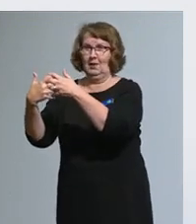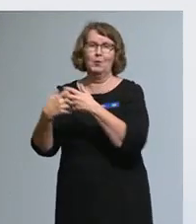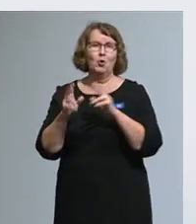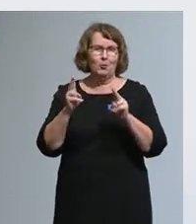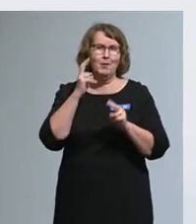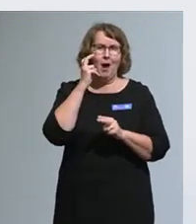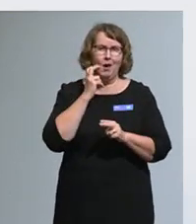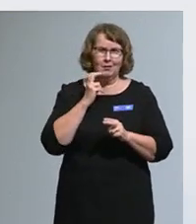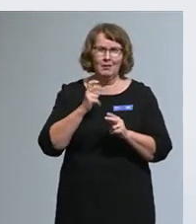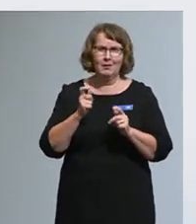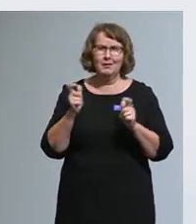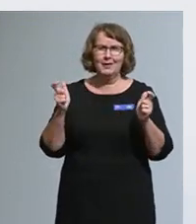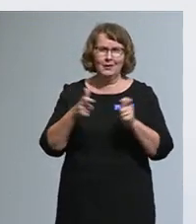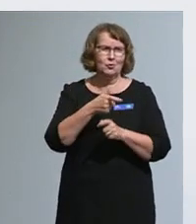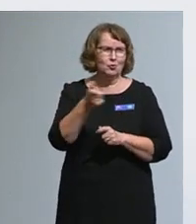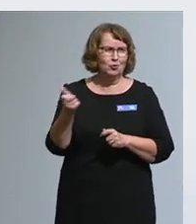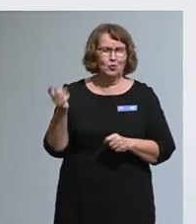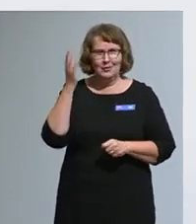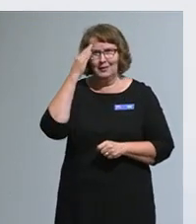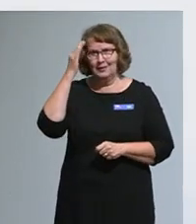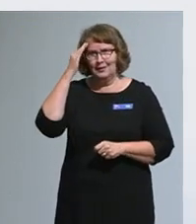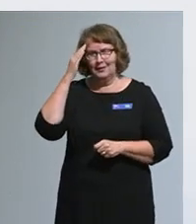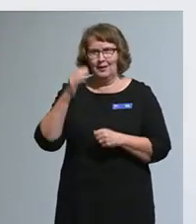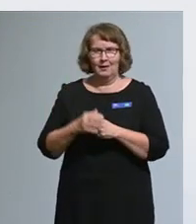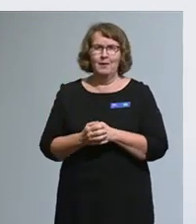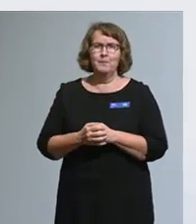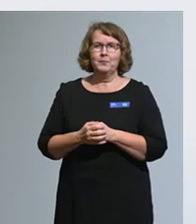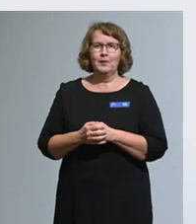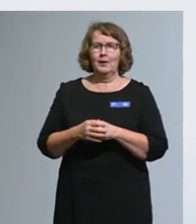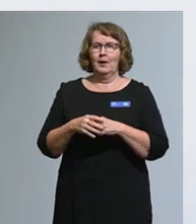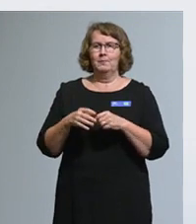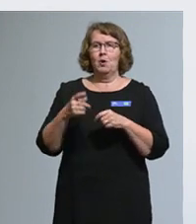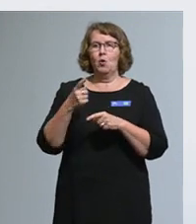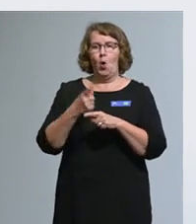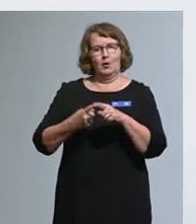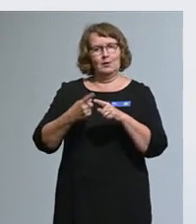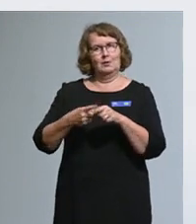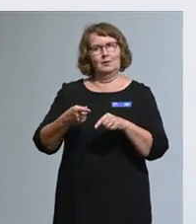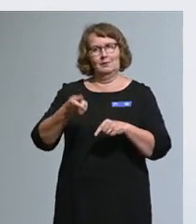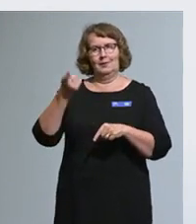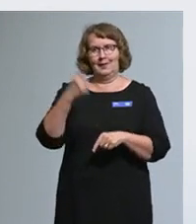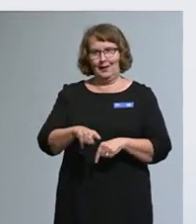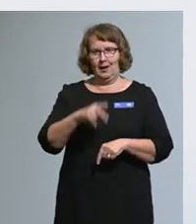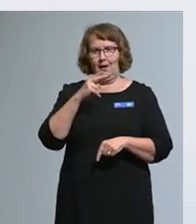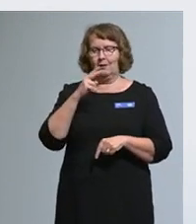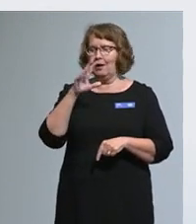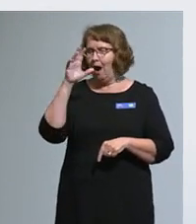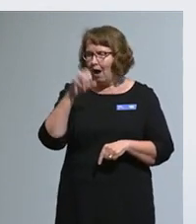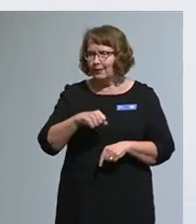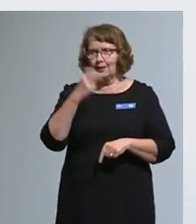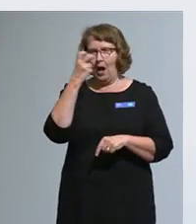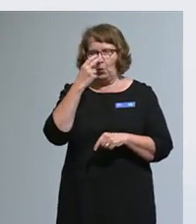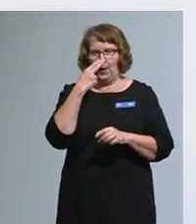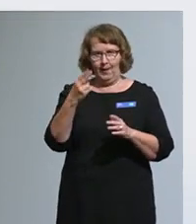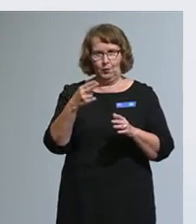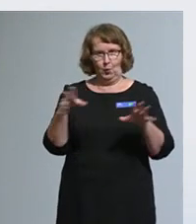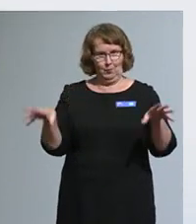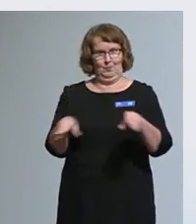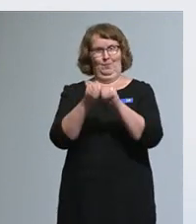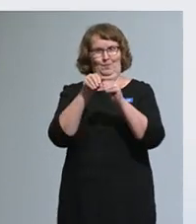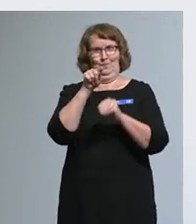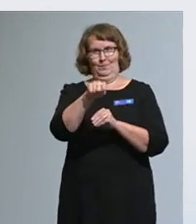siellä järjestökentällä. Ja tätä tietenkin, se, että meillä olisi nähtävillä kaikki ne haut, niiden aikataulut, miten